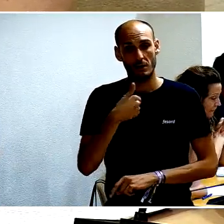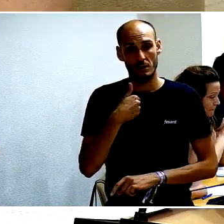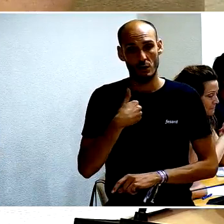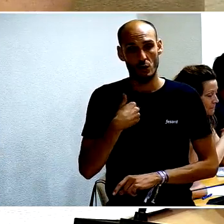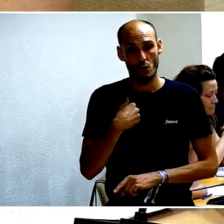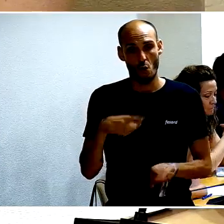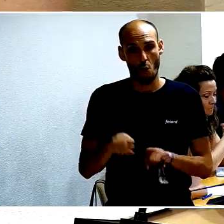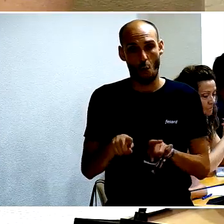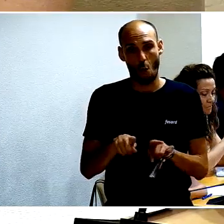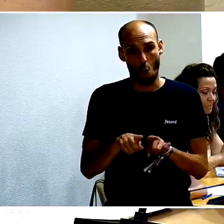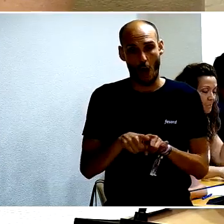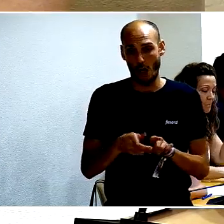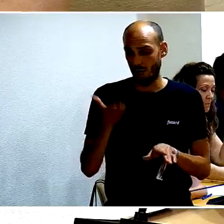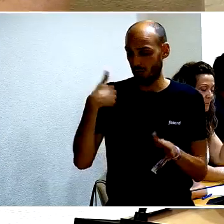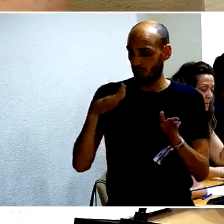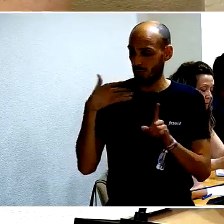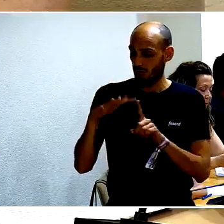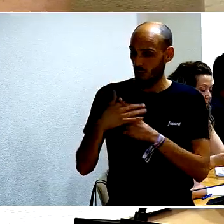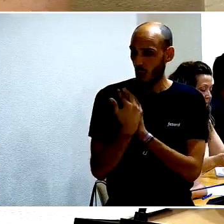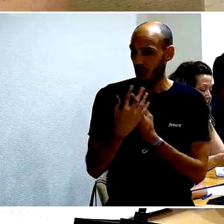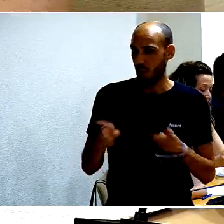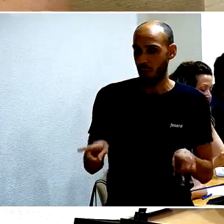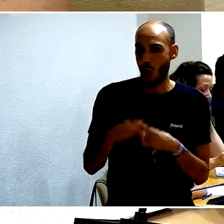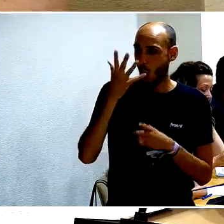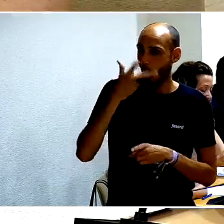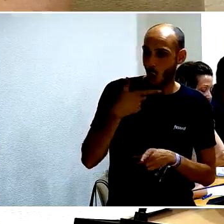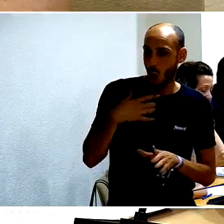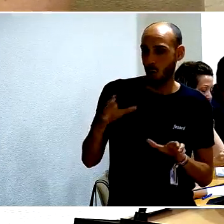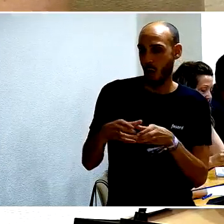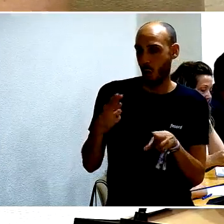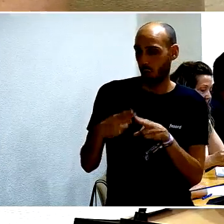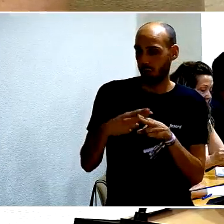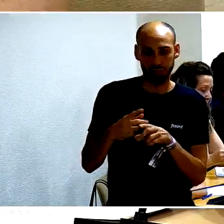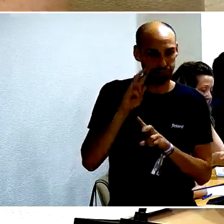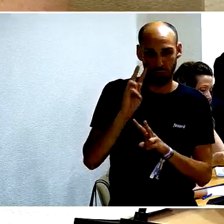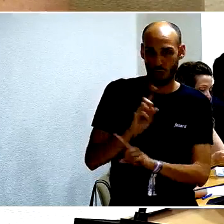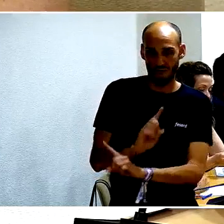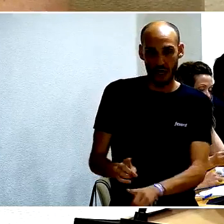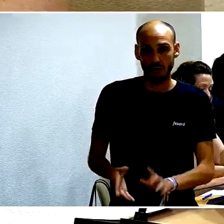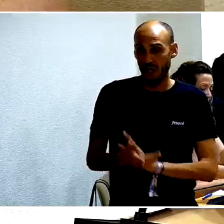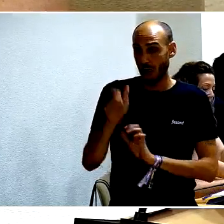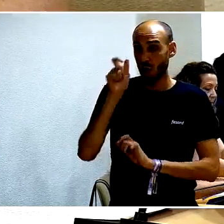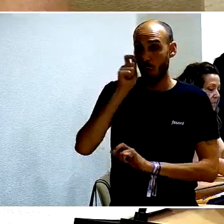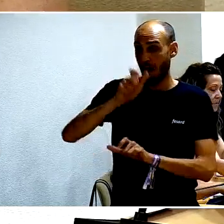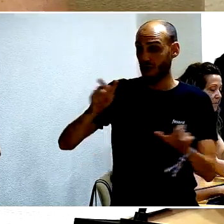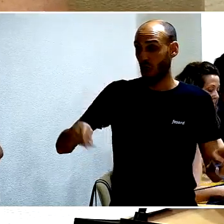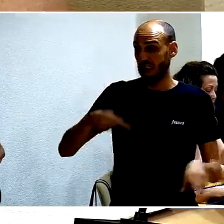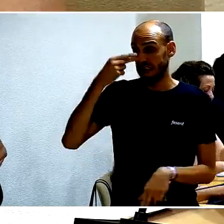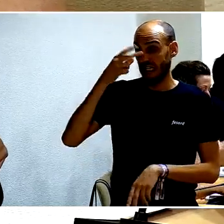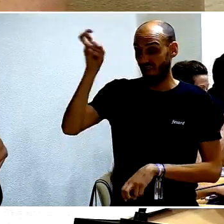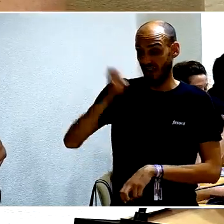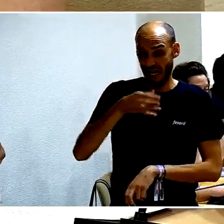ocasions, no vaig a mirar colors, ni si són del meu partit ni si són d'un altre, jo el que miro és que són persones interessades que venen al poble. Així és